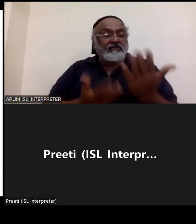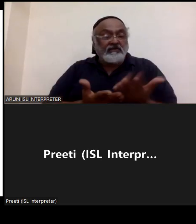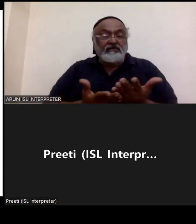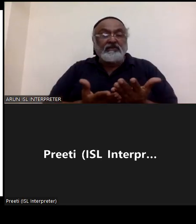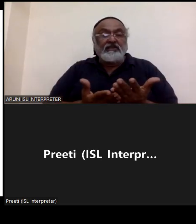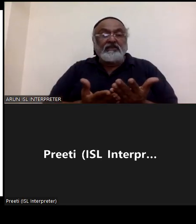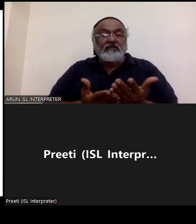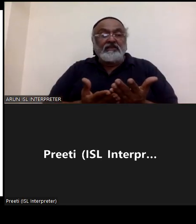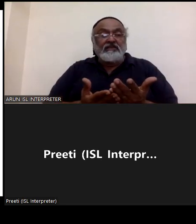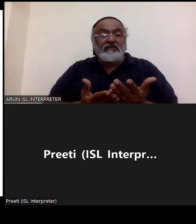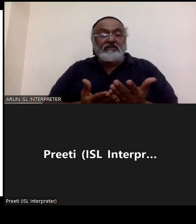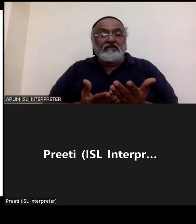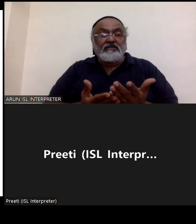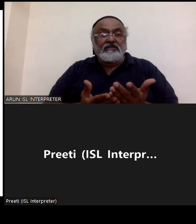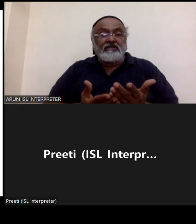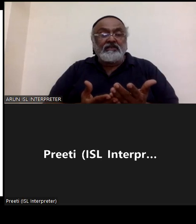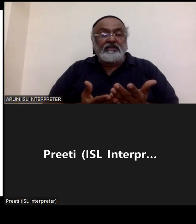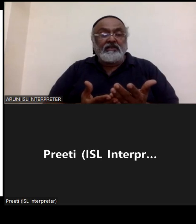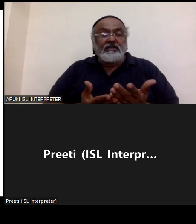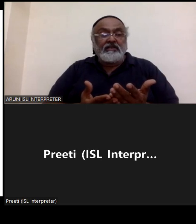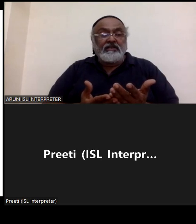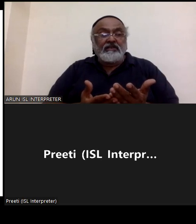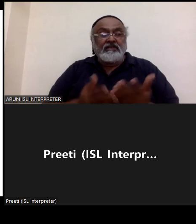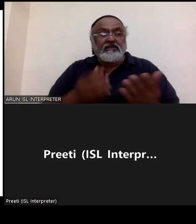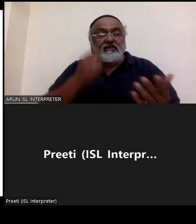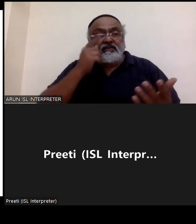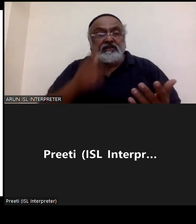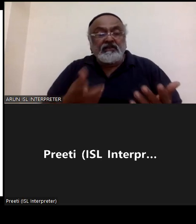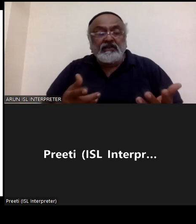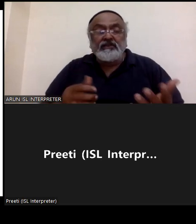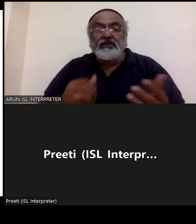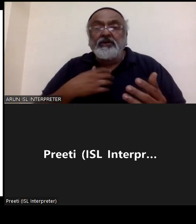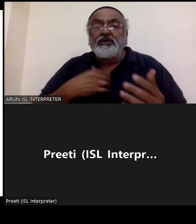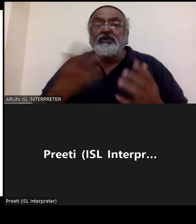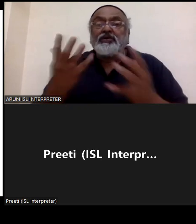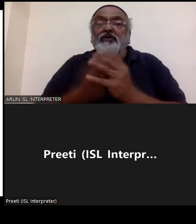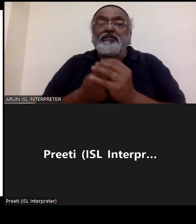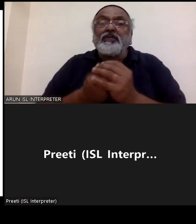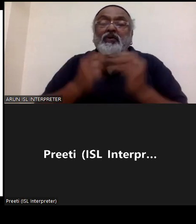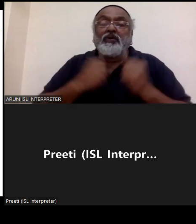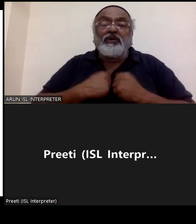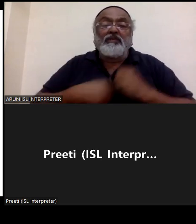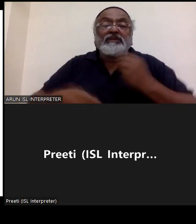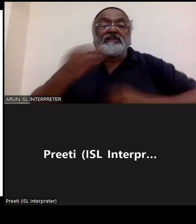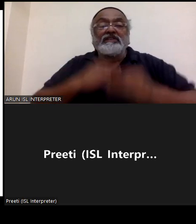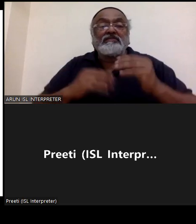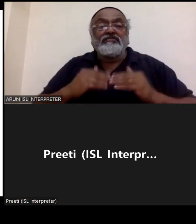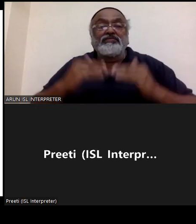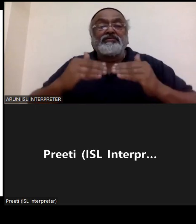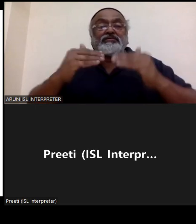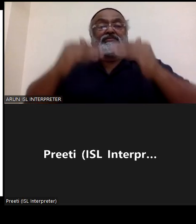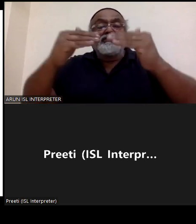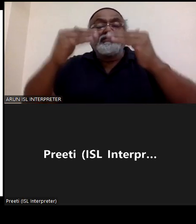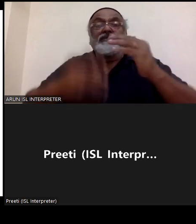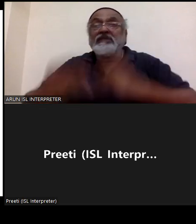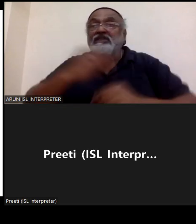हिस्सा रहेगा जो कि सिर्फ और सिर्फ उस ग्रुप के बिजनेस को प्रमोट करते जाएगा. अब जब बिजनेस से जो पैसा